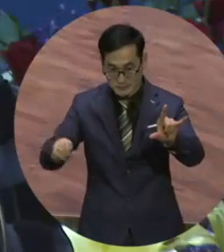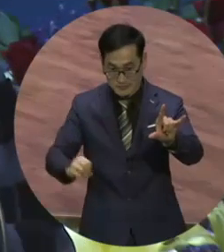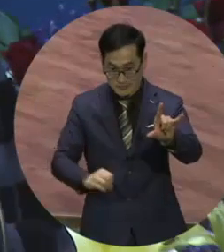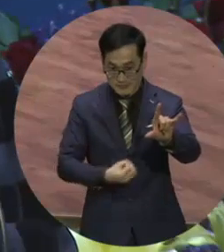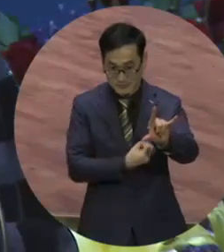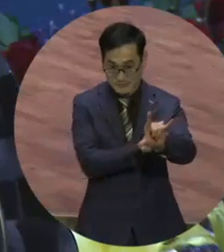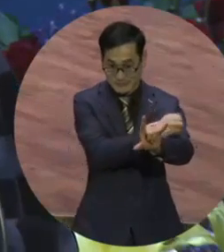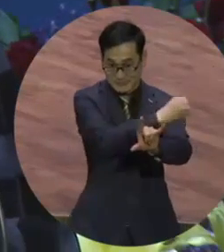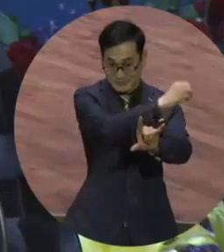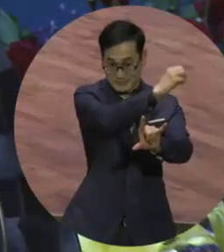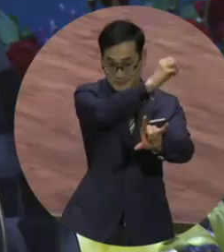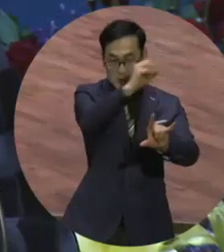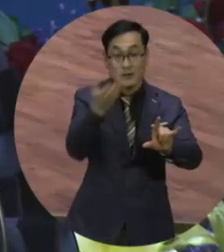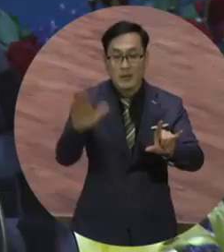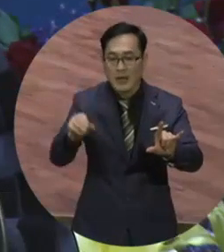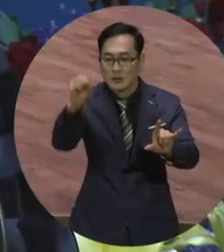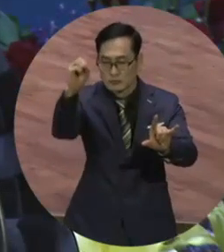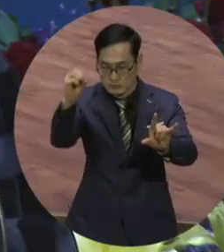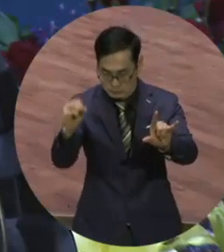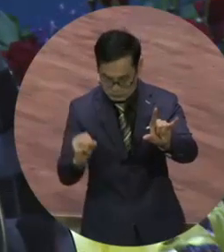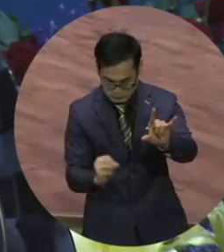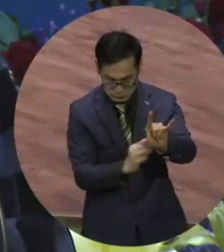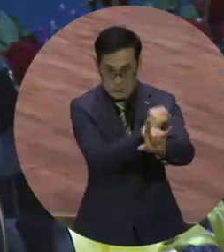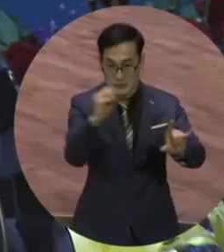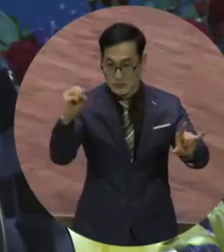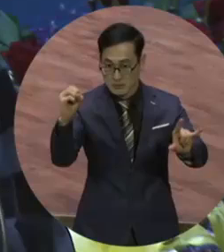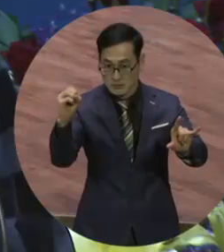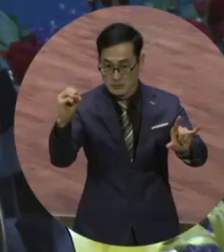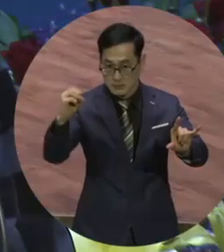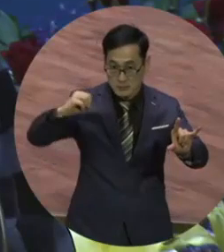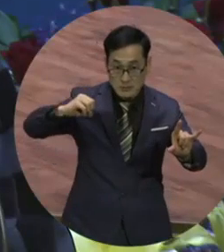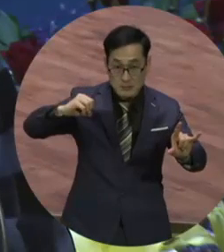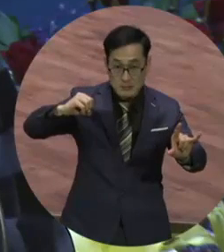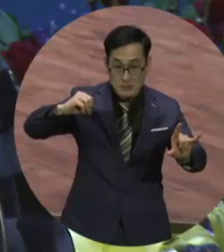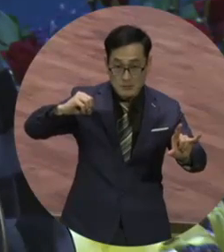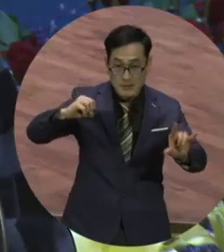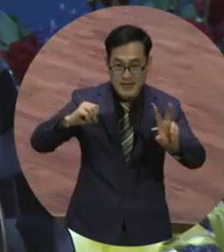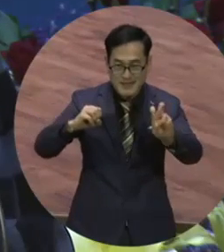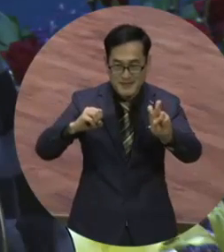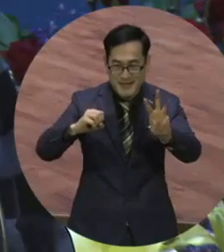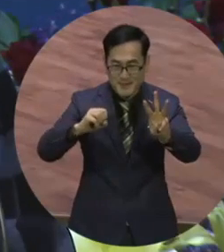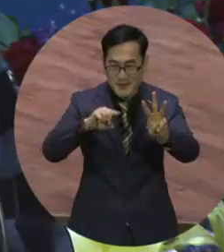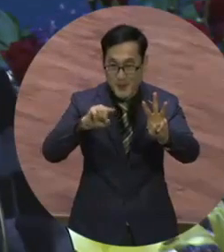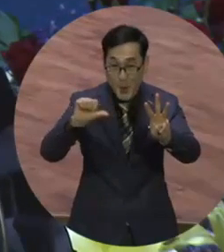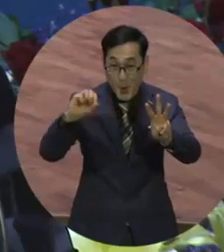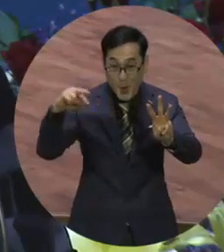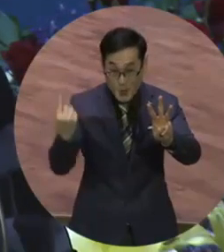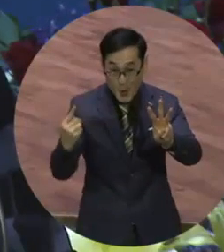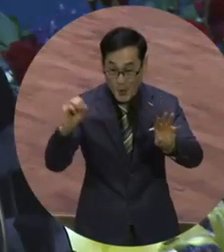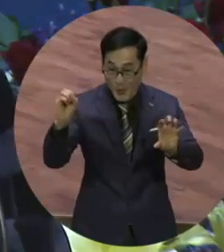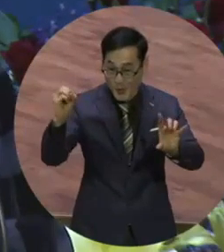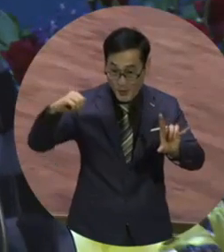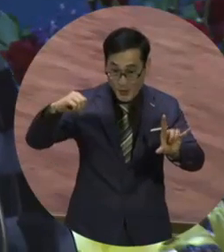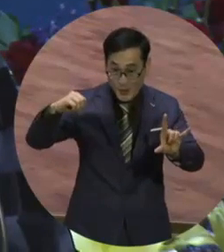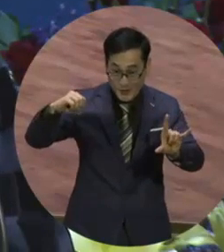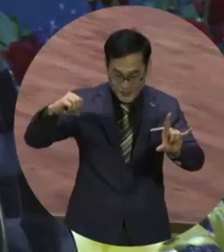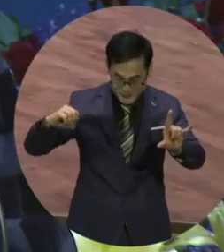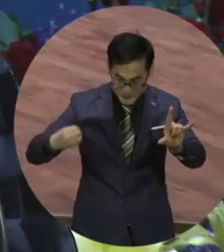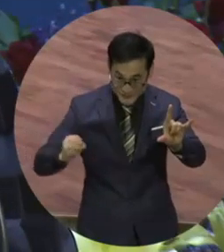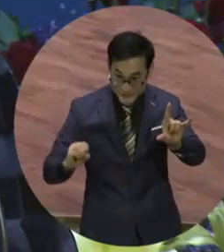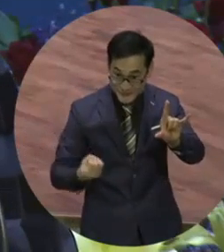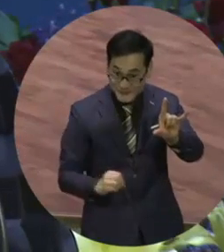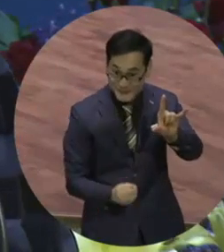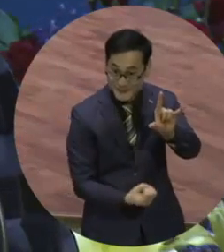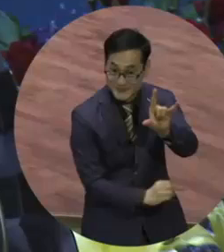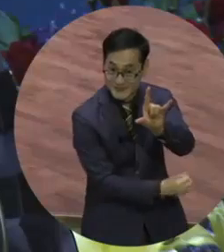돌면 안 돼요. 23.5도로 기울어져 있어요. 그래서 봄, 여름, 가을, 겨울 오는 겁니다.